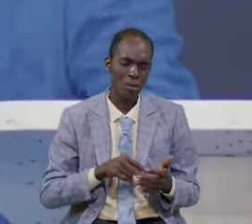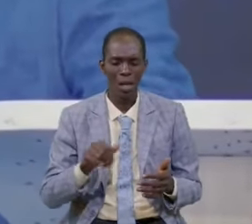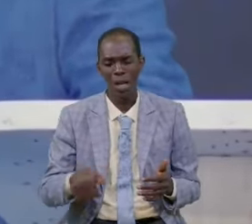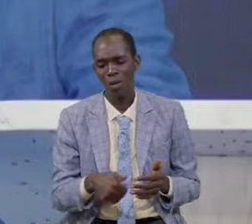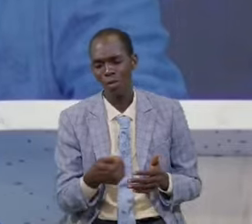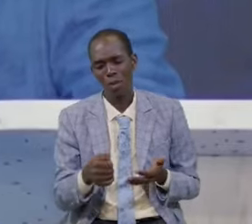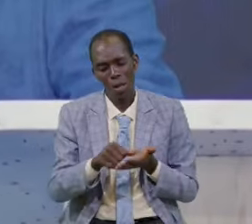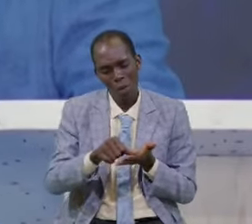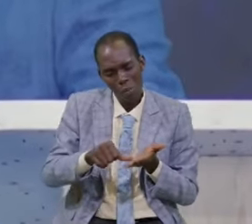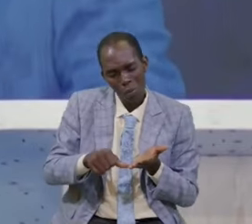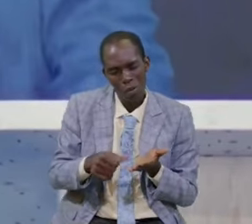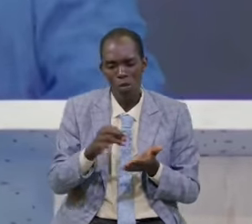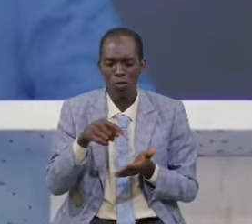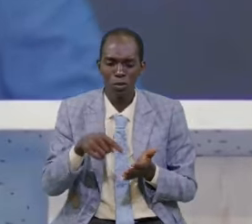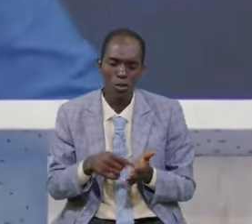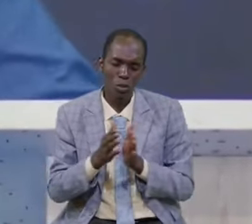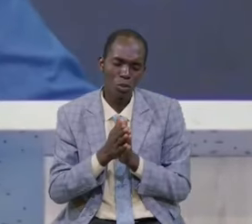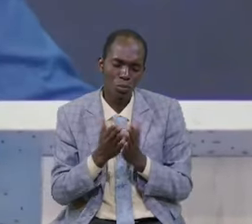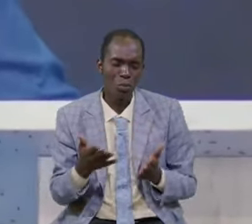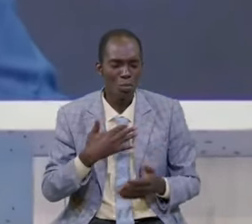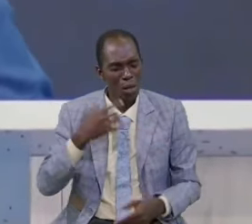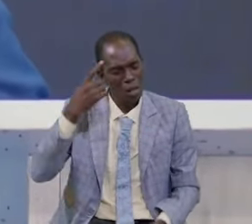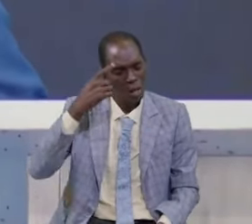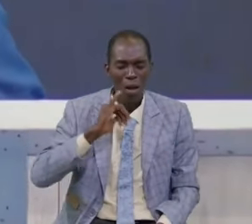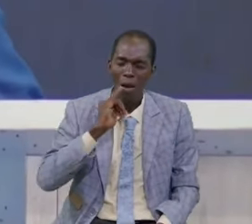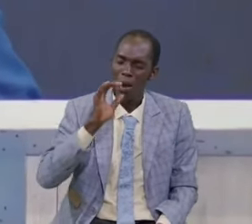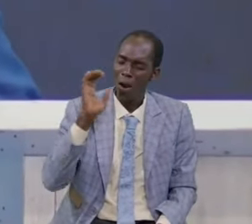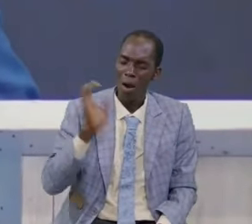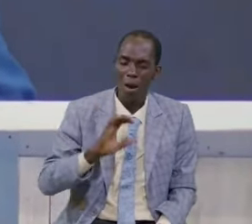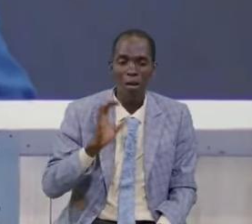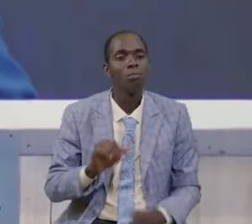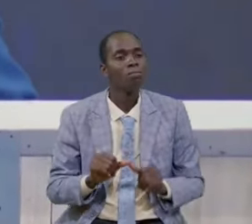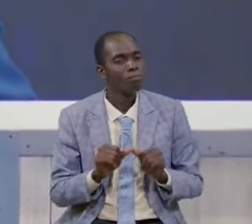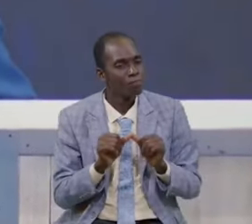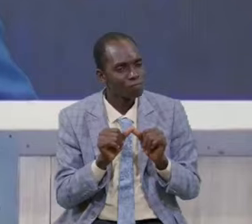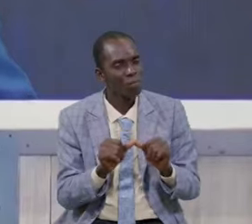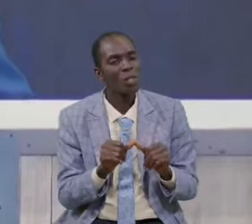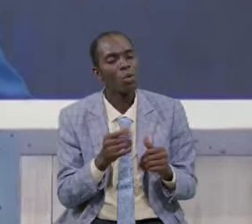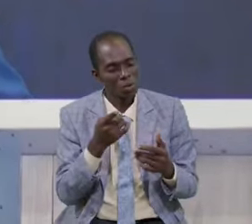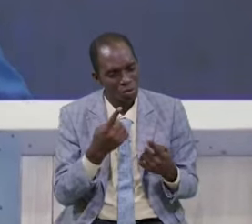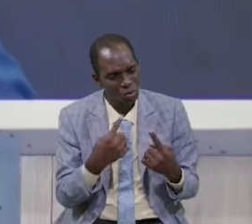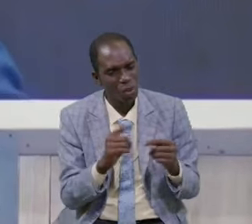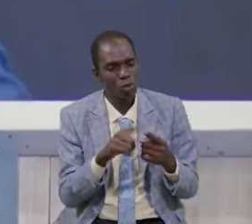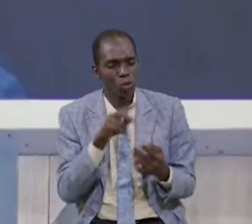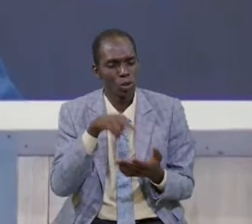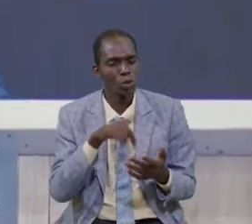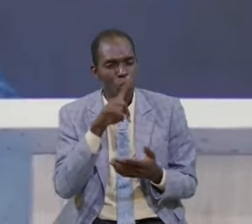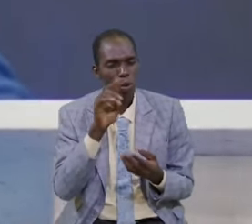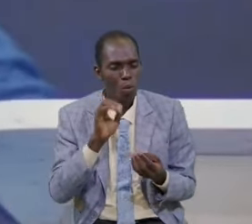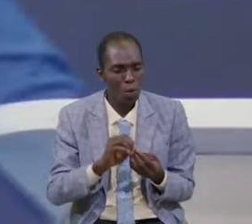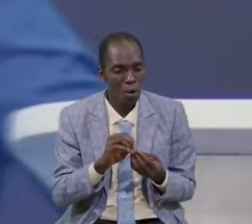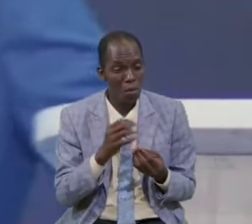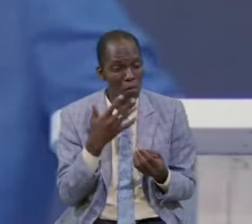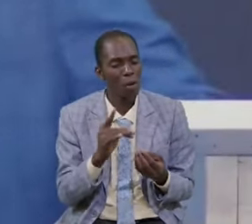de ce livre, mon cerveau est bloqué. Avance. Lis encore une autre page. Et une autre page après. Oh,